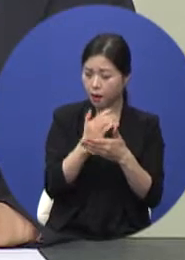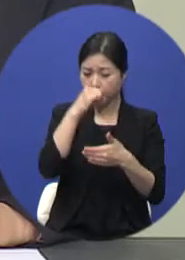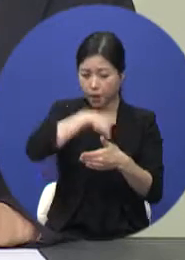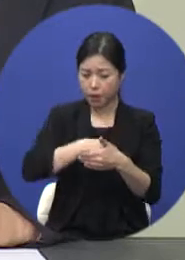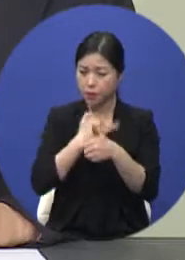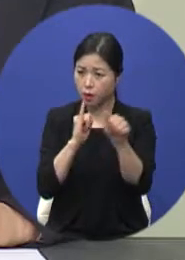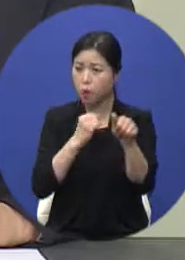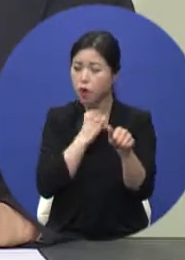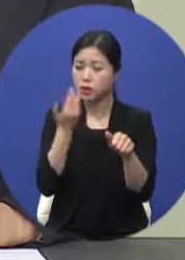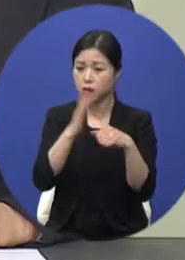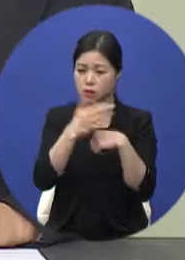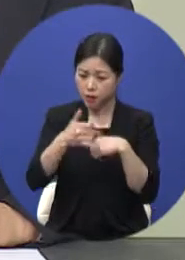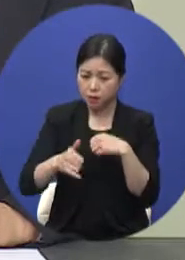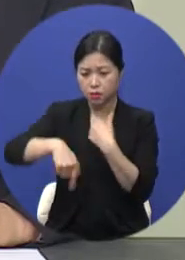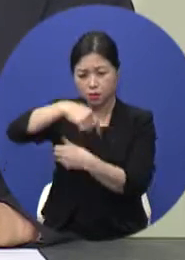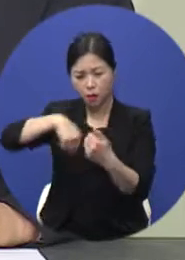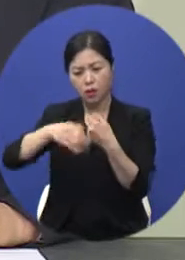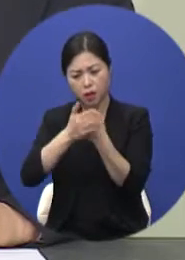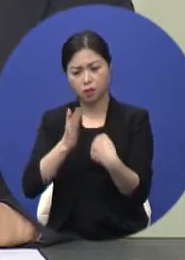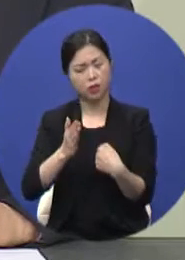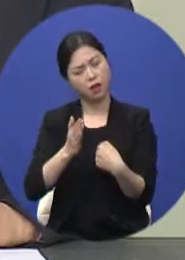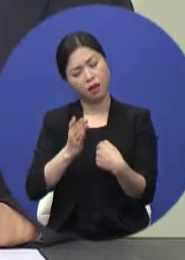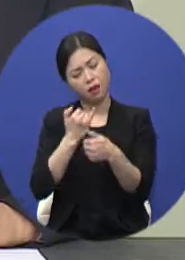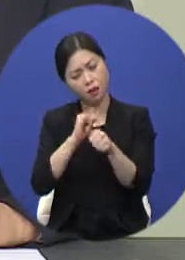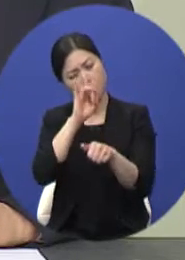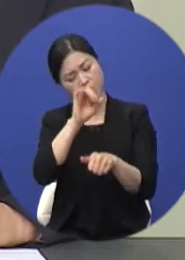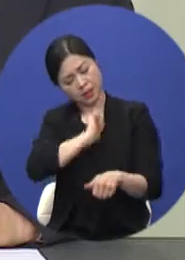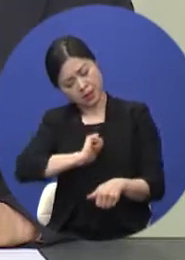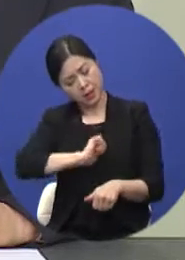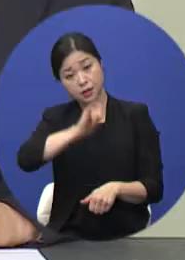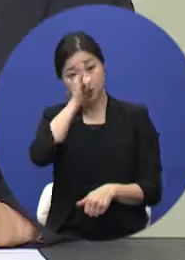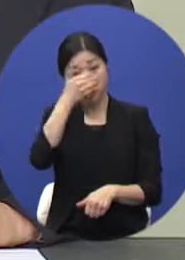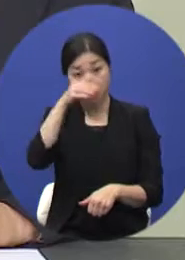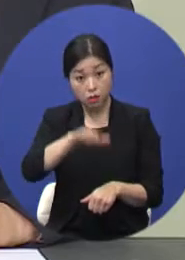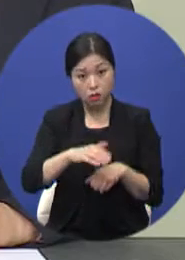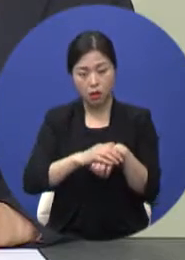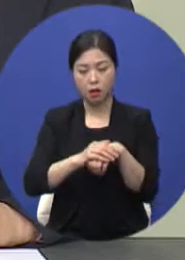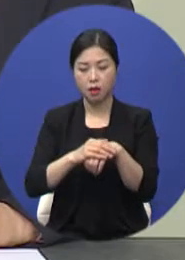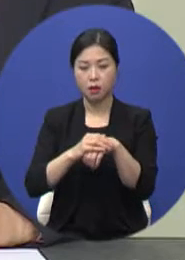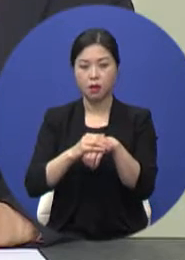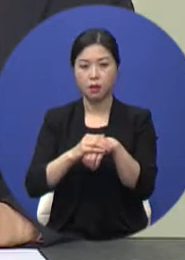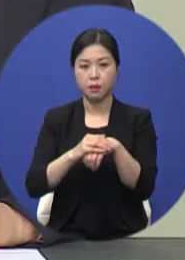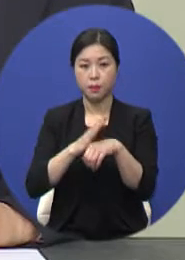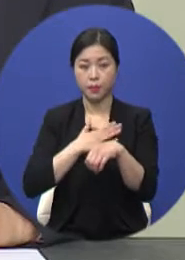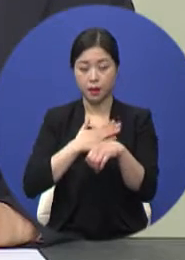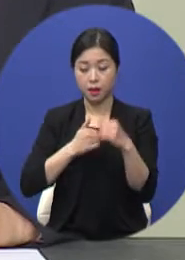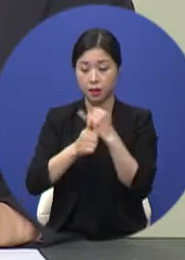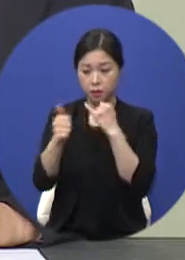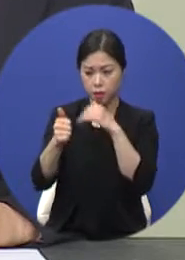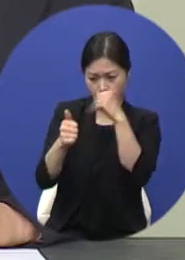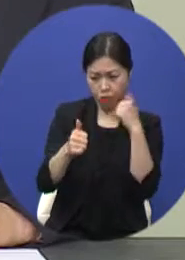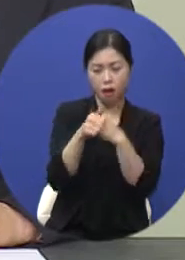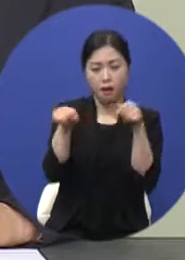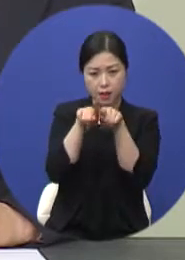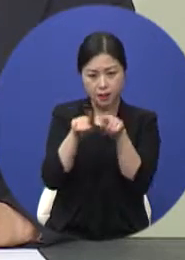또 아이들 뭐 생각 여러 가지 이제 생각 때문에 못 하고 참는데 문제가 뭐냐면 남편을 불러서 제가 한번 부부 치료를